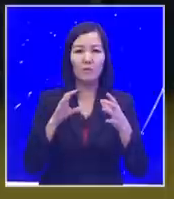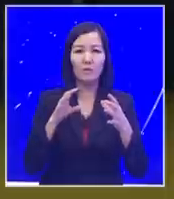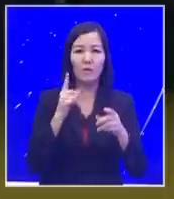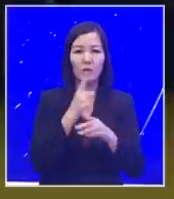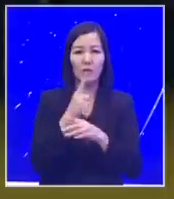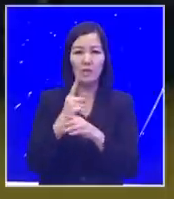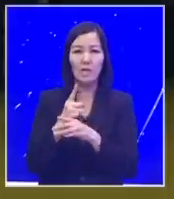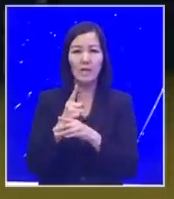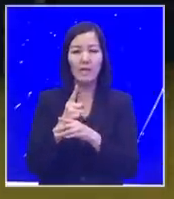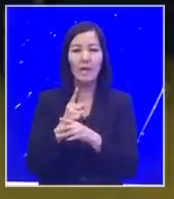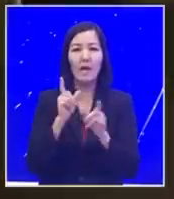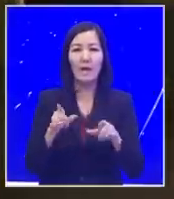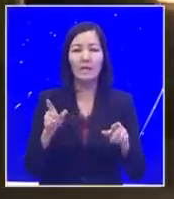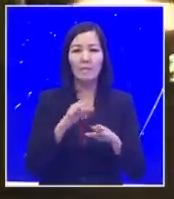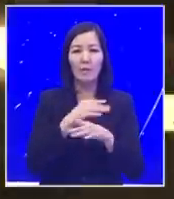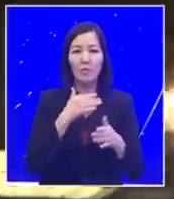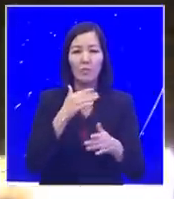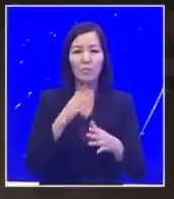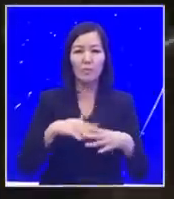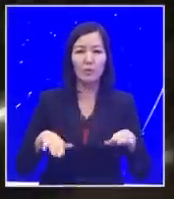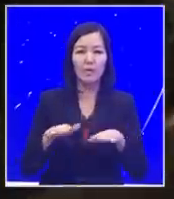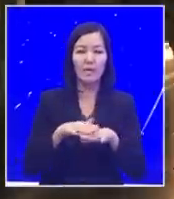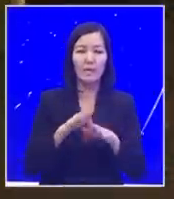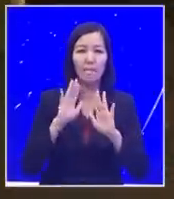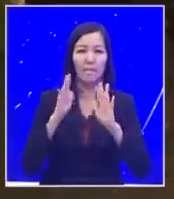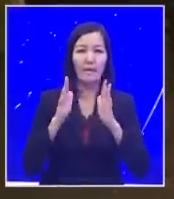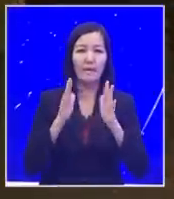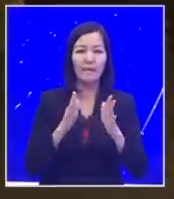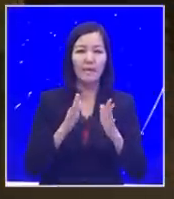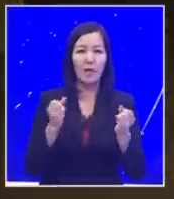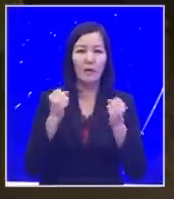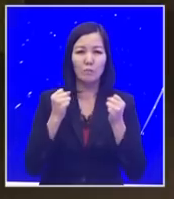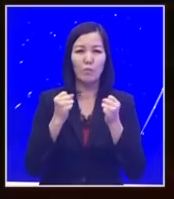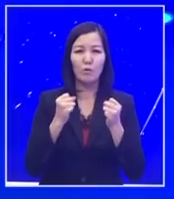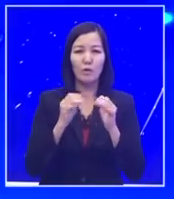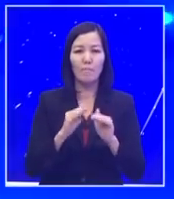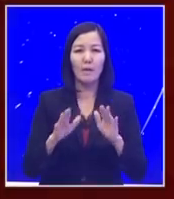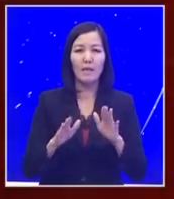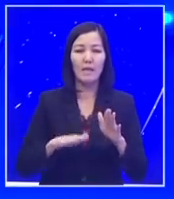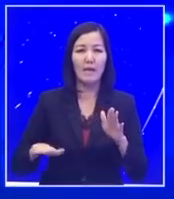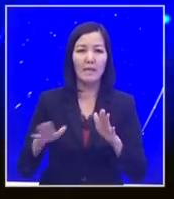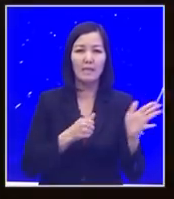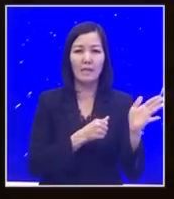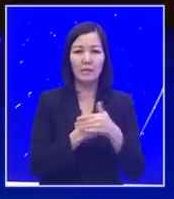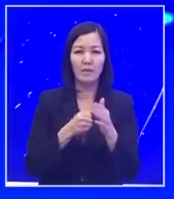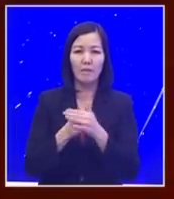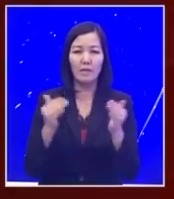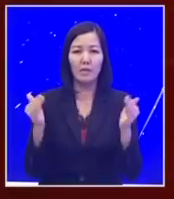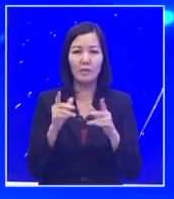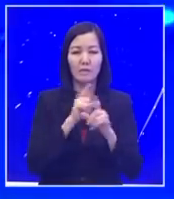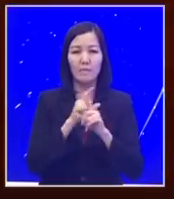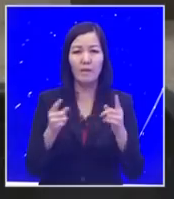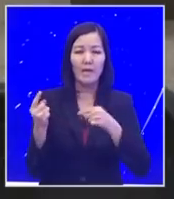қозғалысы шектеледі. Сонымен қатар адамдар көп жиналатын парктер мен скверлер, спорттық және балалар алаңдары жабылады. Кішігірі